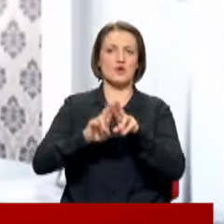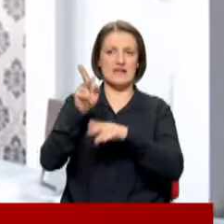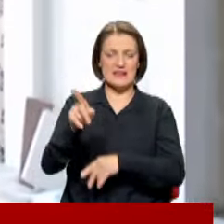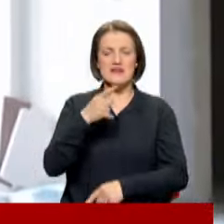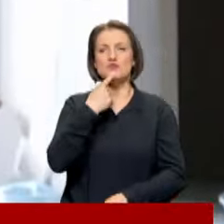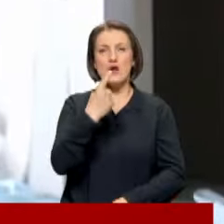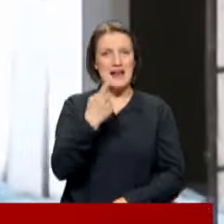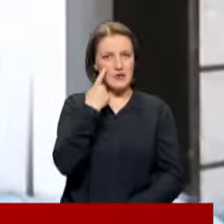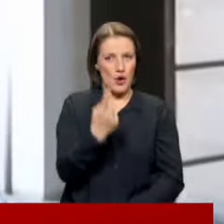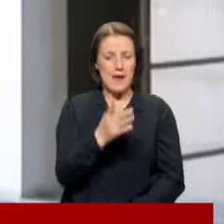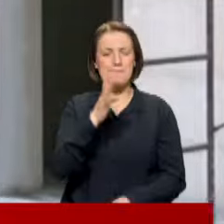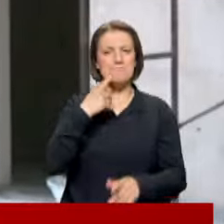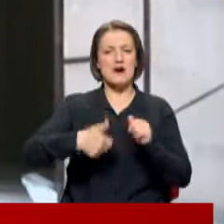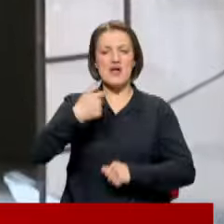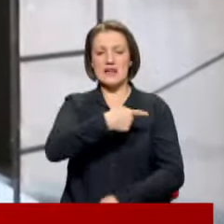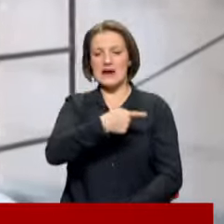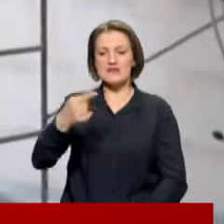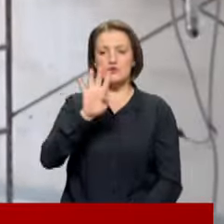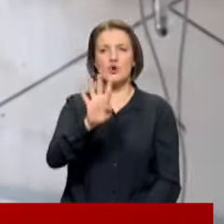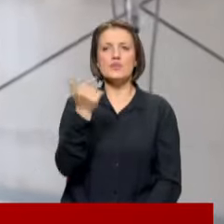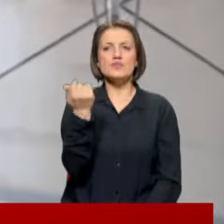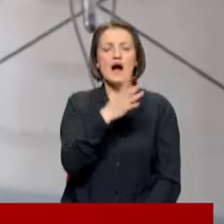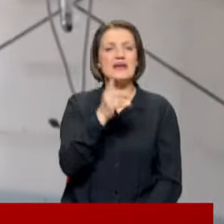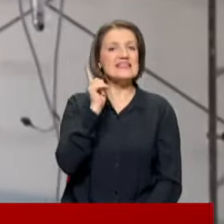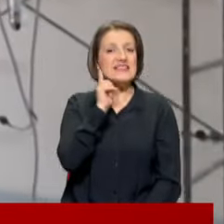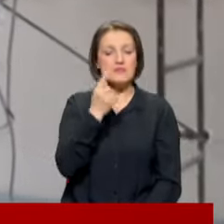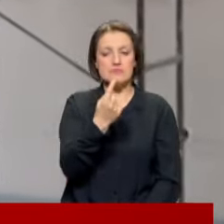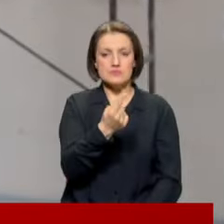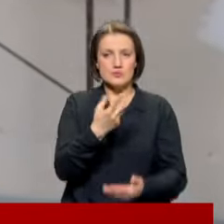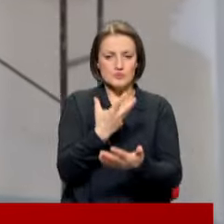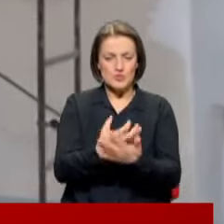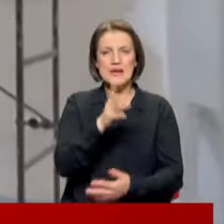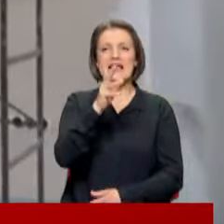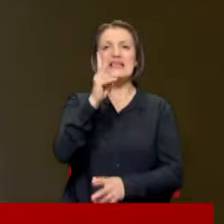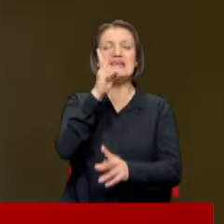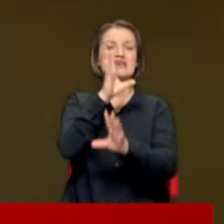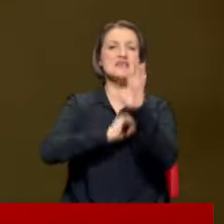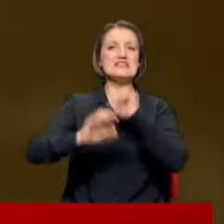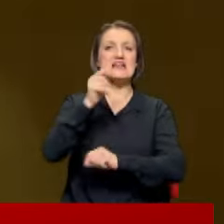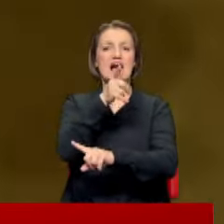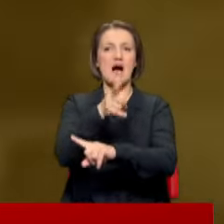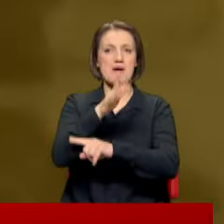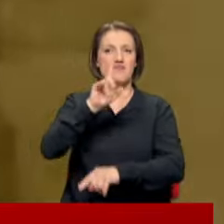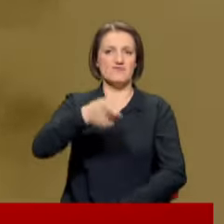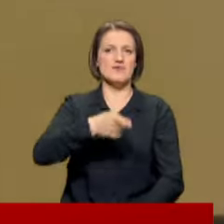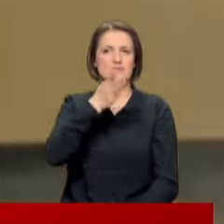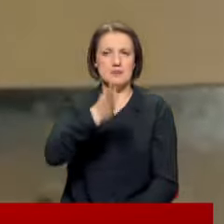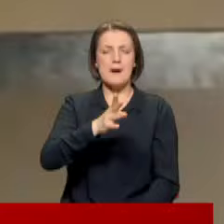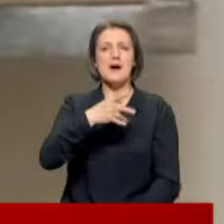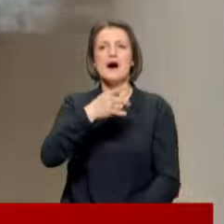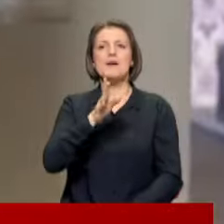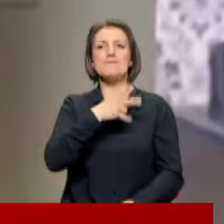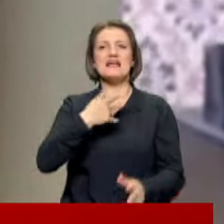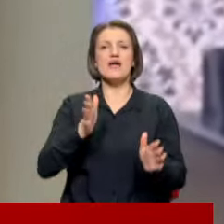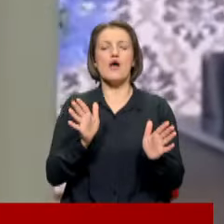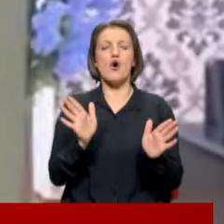Ve iddiaya göre başkanlık katında 4 dinleme cihazı, 2 gizli kamera bulundu. O kameralardan birinin makam odasını